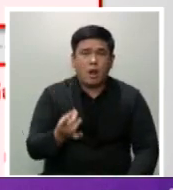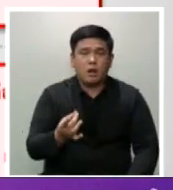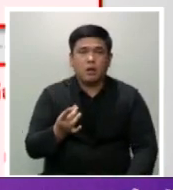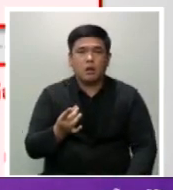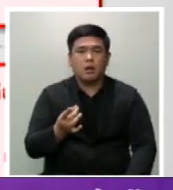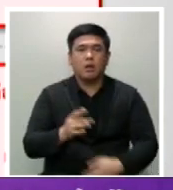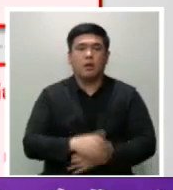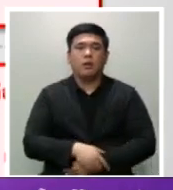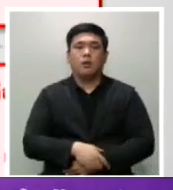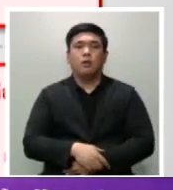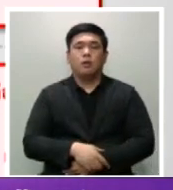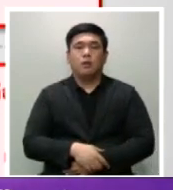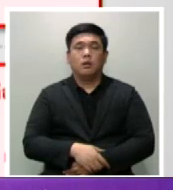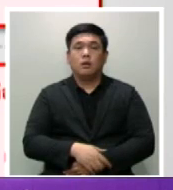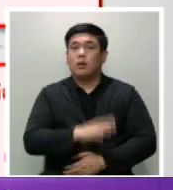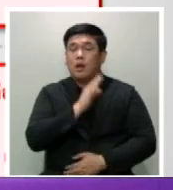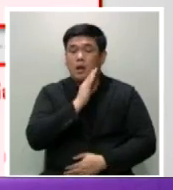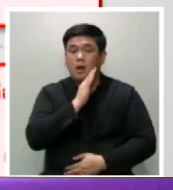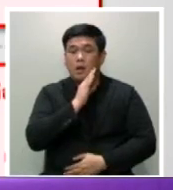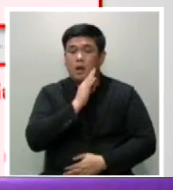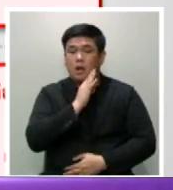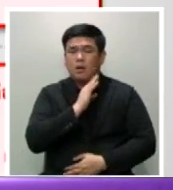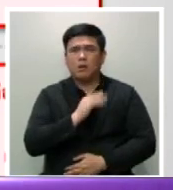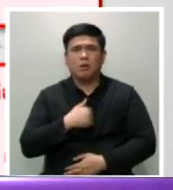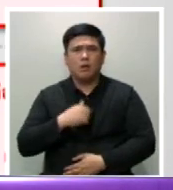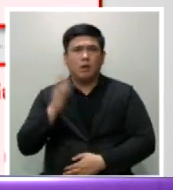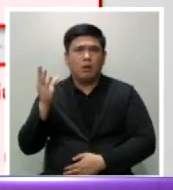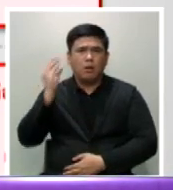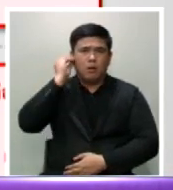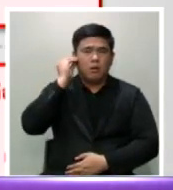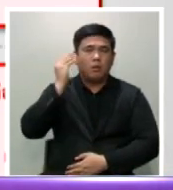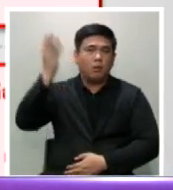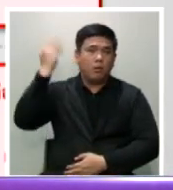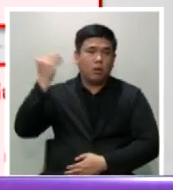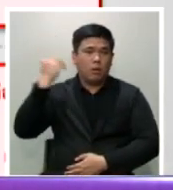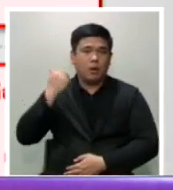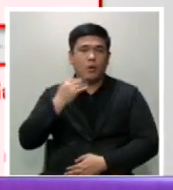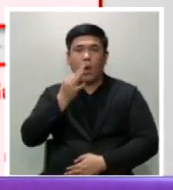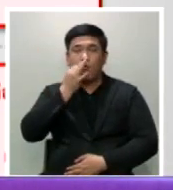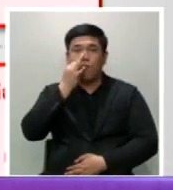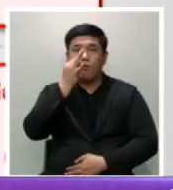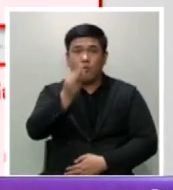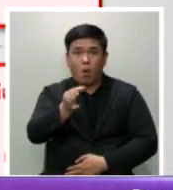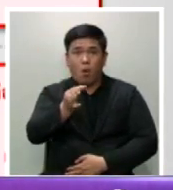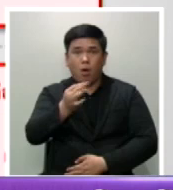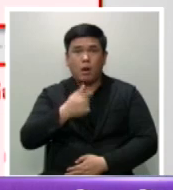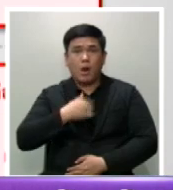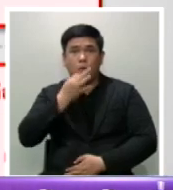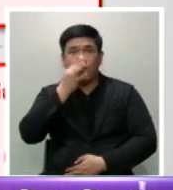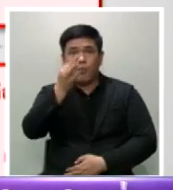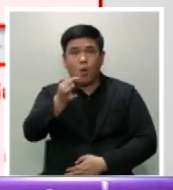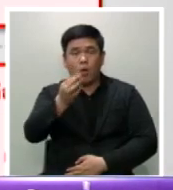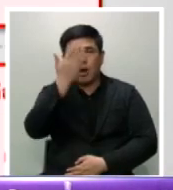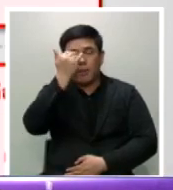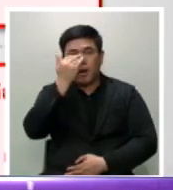ไรแล้วท่านเขียนว่าเคยได้ยินมาว่าเราจะฟ้องเขาไม่ใช่หรือแล้วทำไม